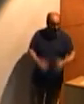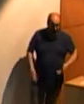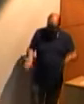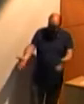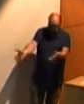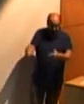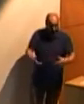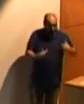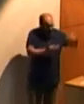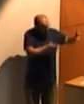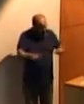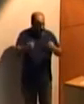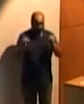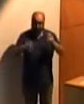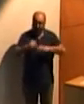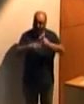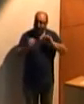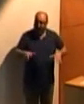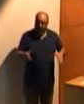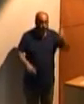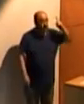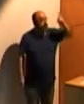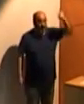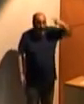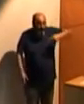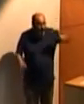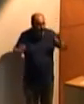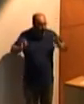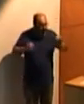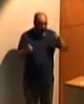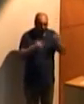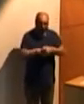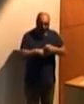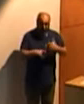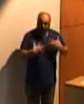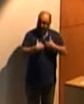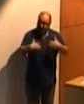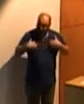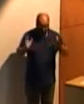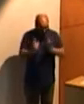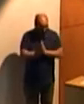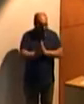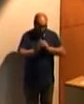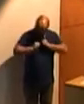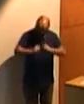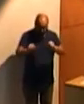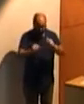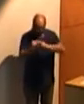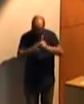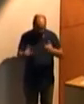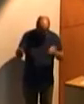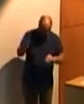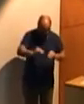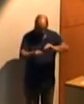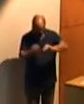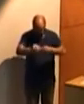dieu ne nous interdit pas dû aux lego c'est une source de 2 voire deux c'est un devoir même scientifique de découvrir tous ses lego et de